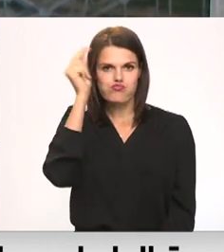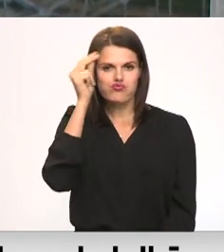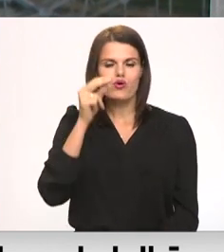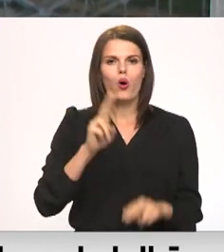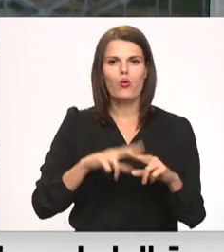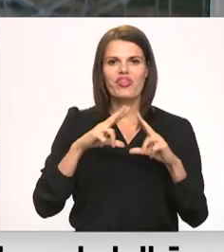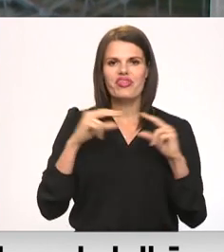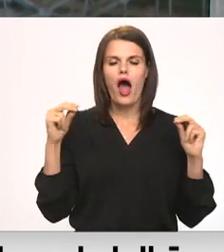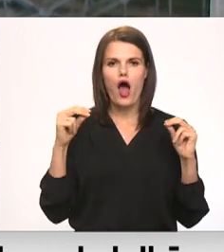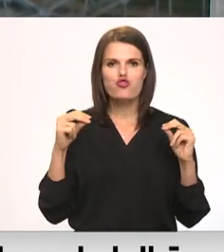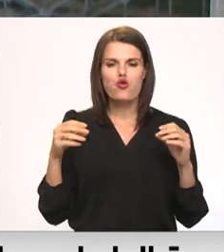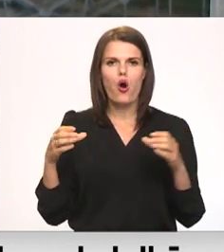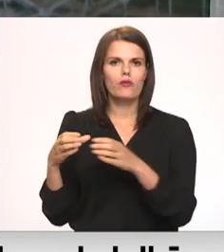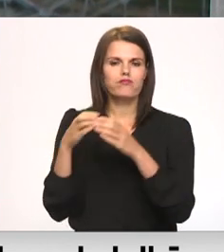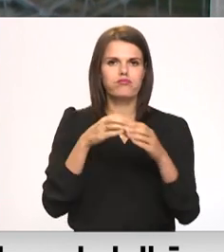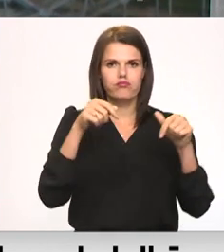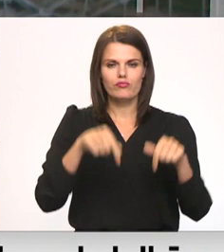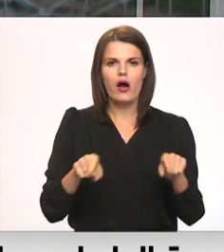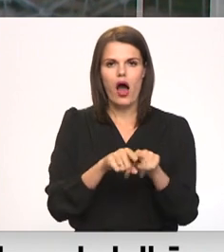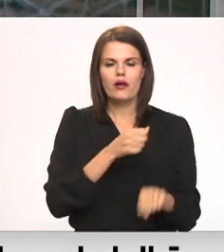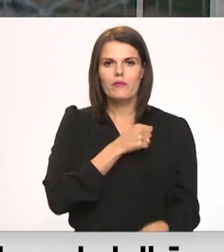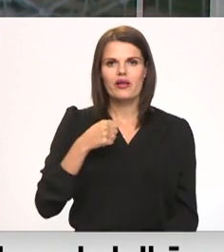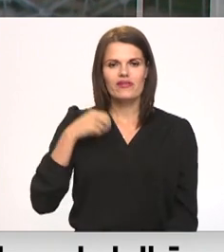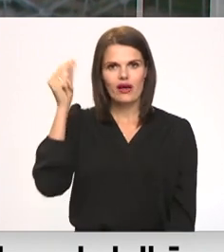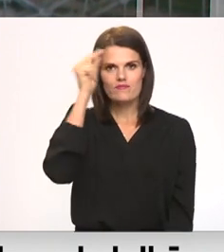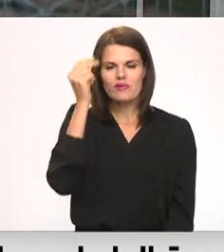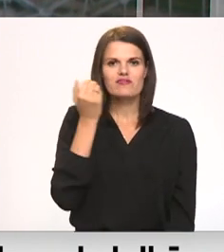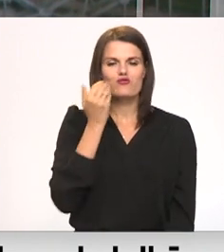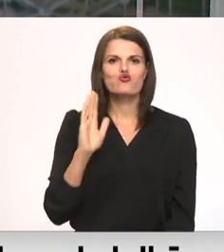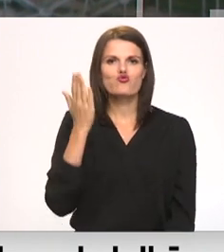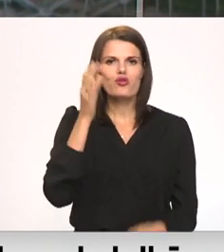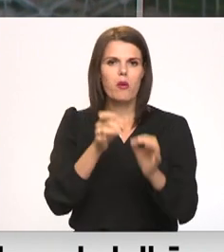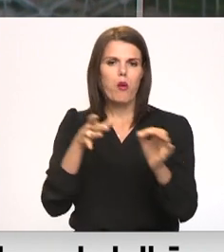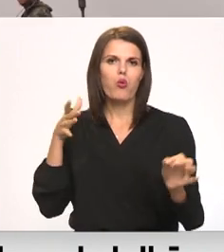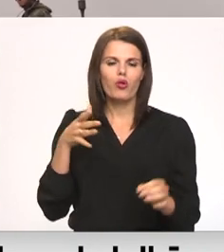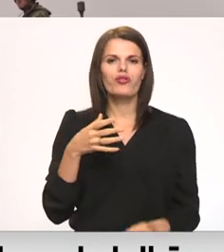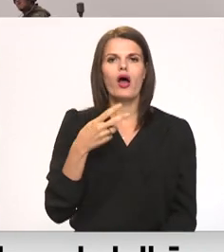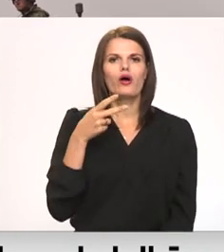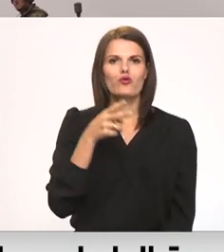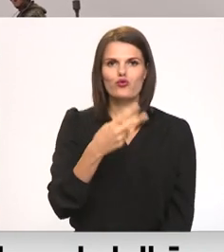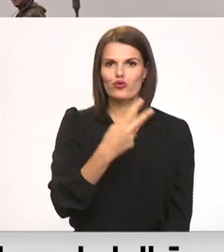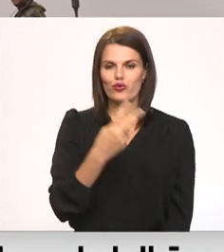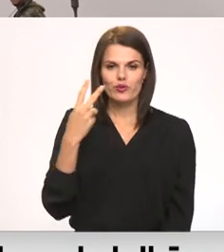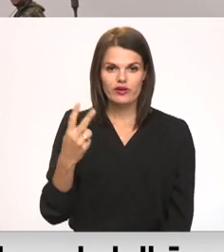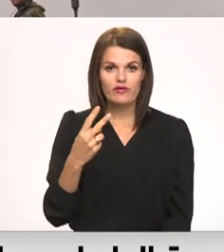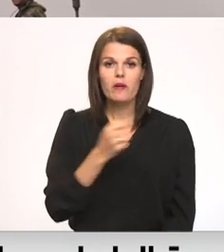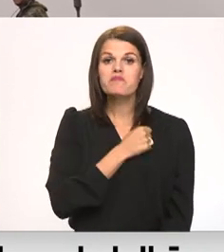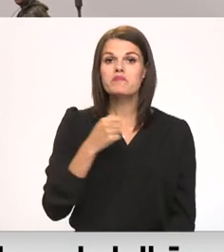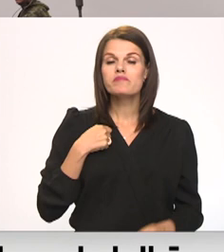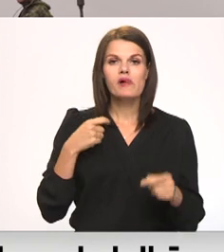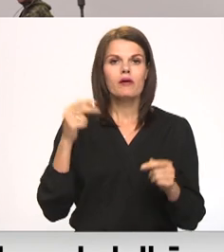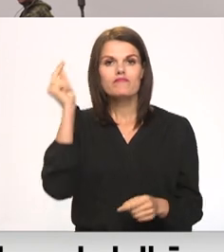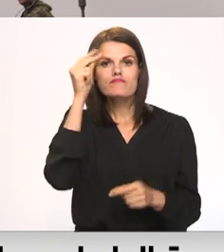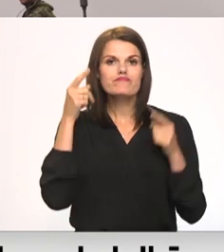grupas Latvijā kaujas grupas militārās mācības Sudraba Bulta 2022. Militāro mācību mērķis ir pilnveidot